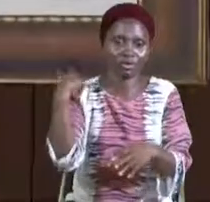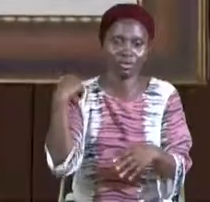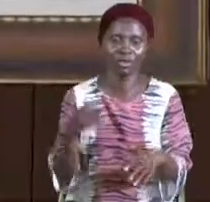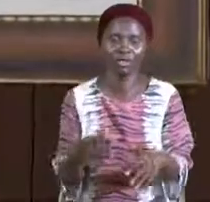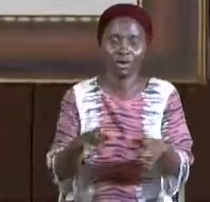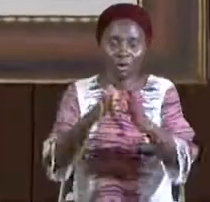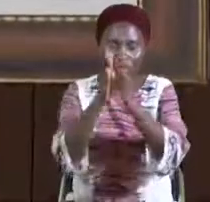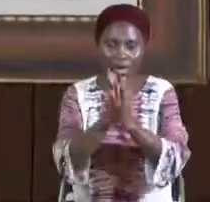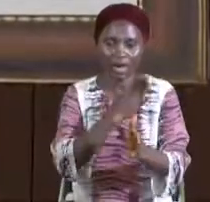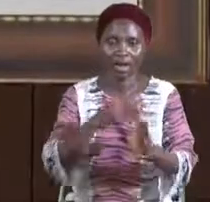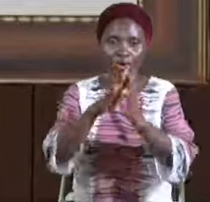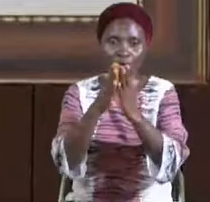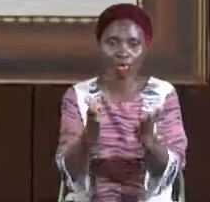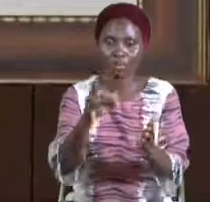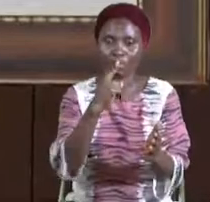cœur, Dieu Seigneur.